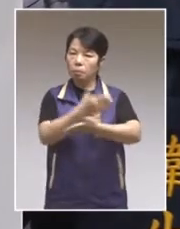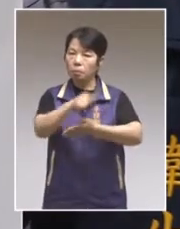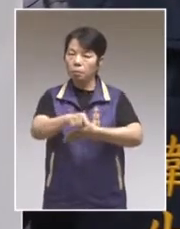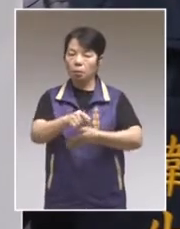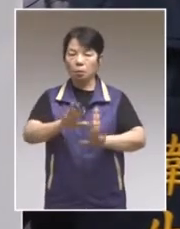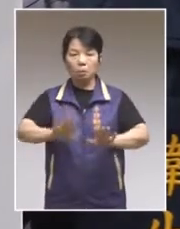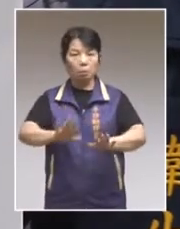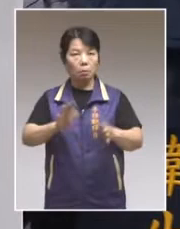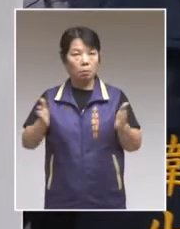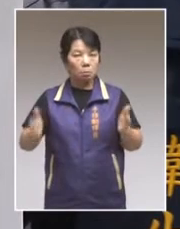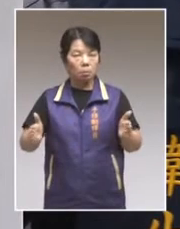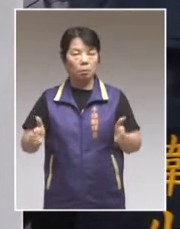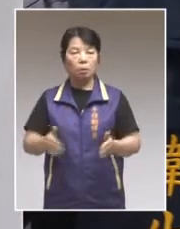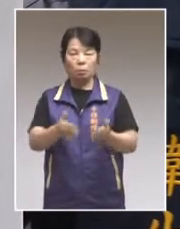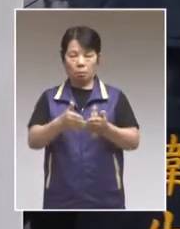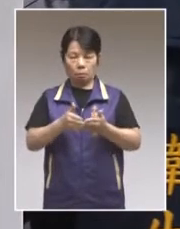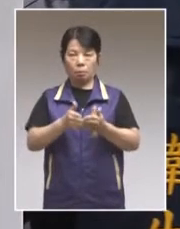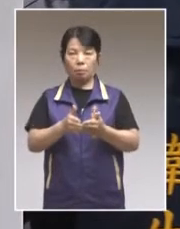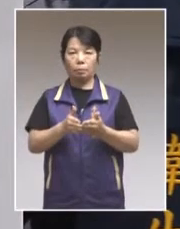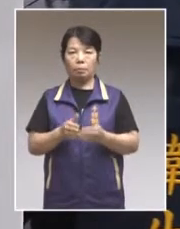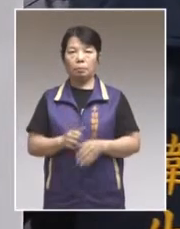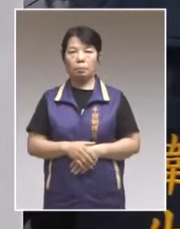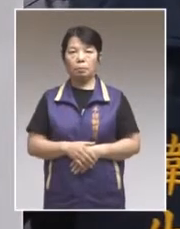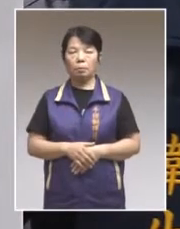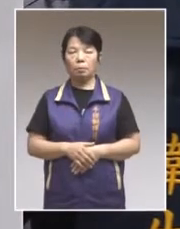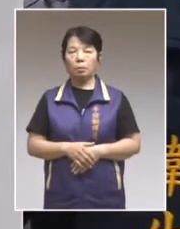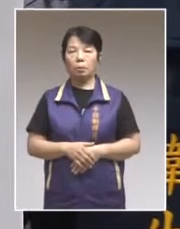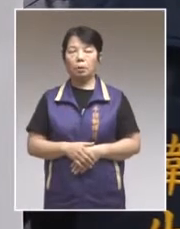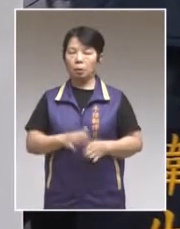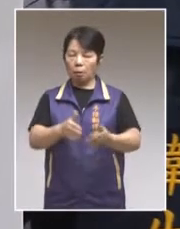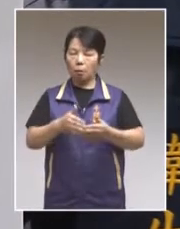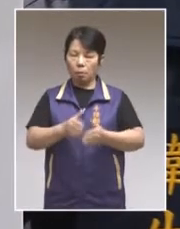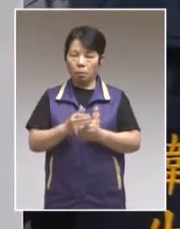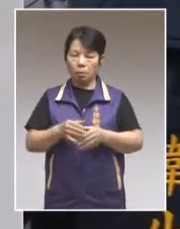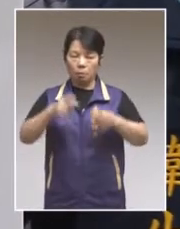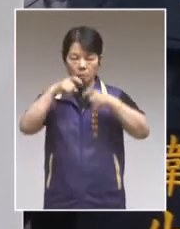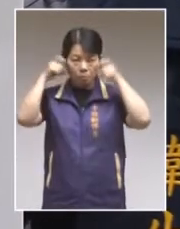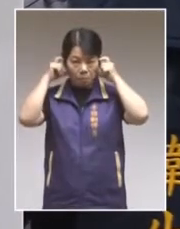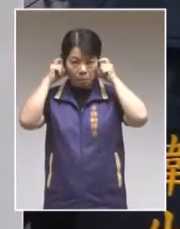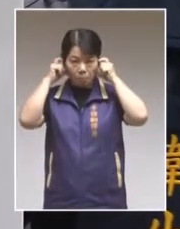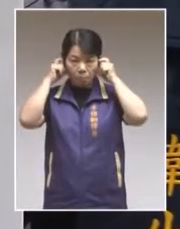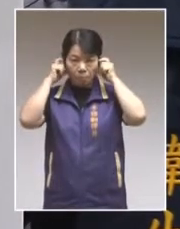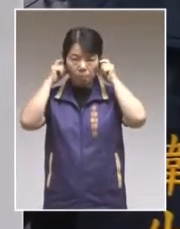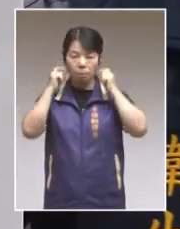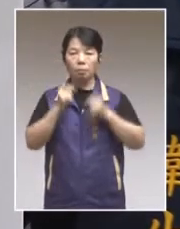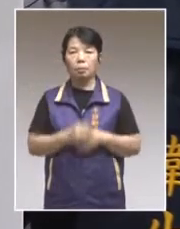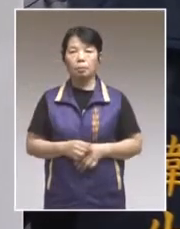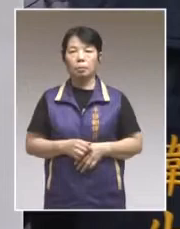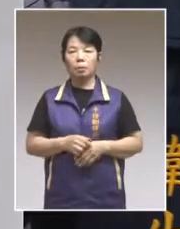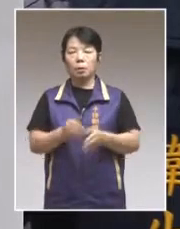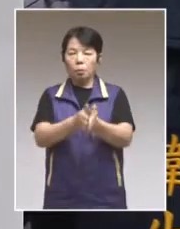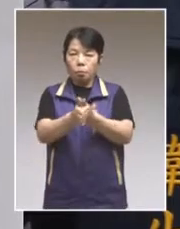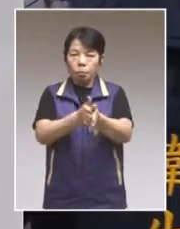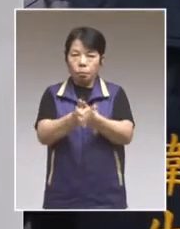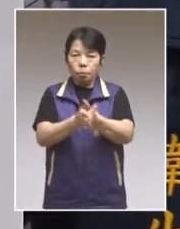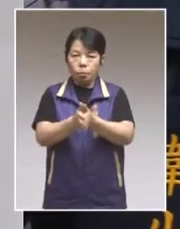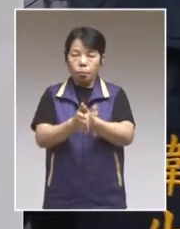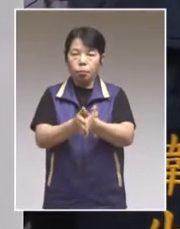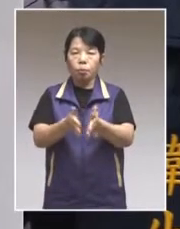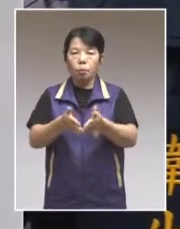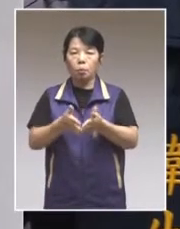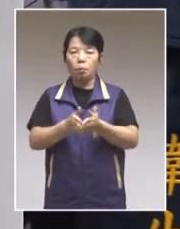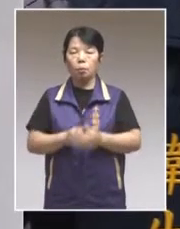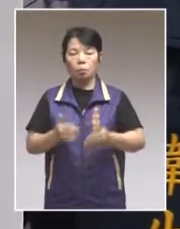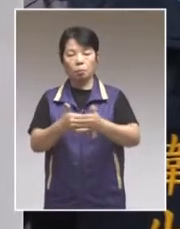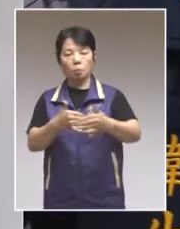在现阶段还是必须有适当的一个防护。那包含口罩，包含勤洗手，包含维